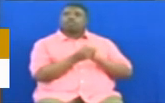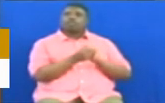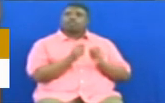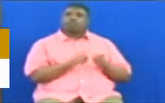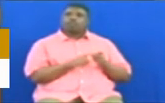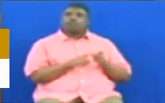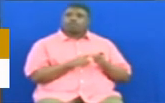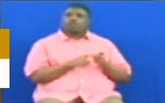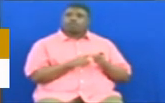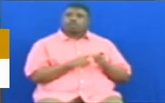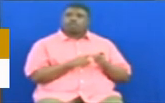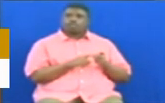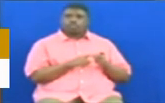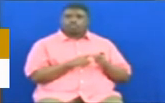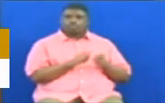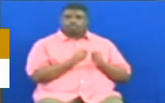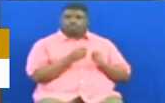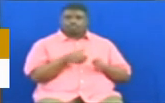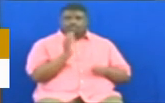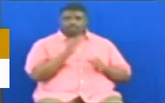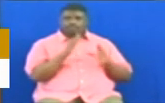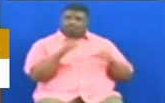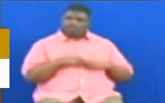Kifungu cha nane na marekebisho ya serikali.